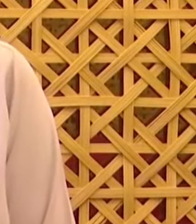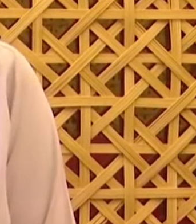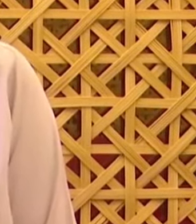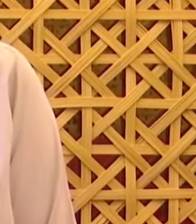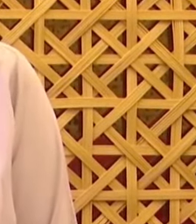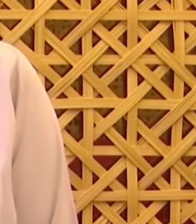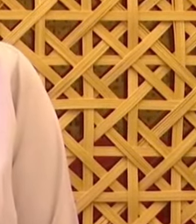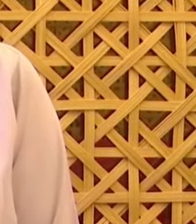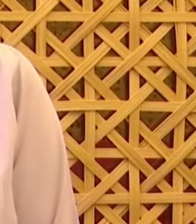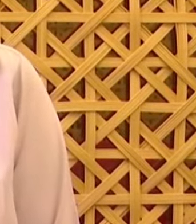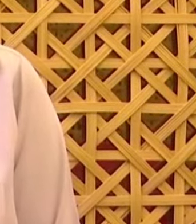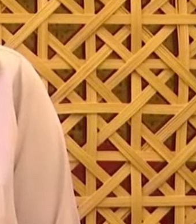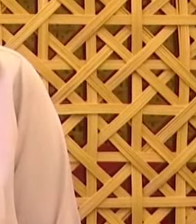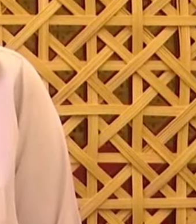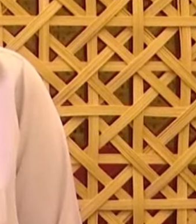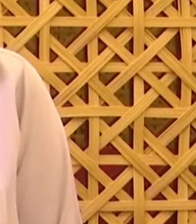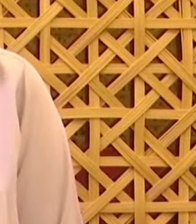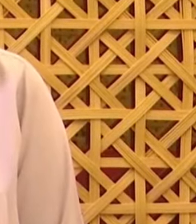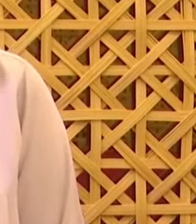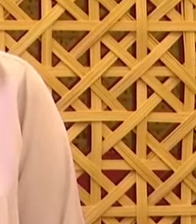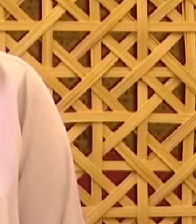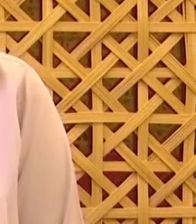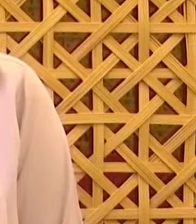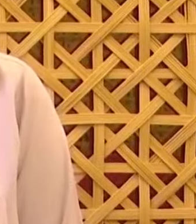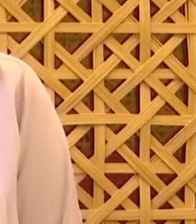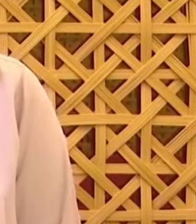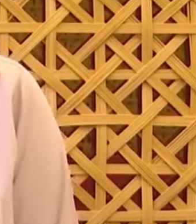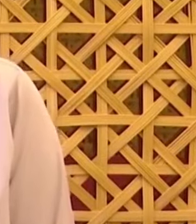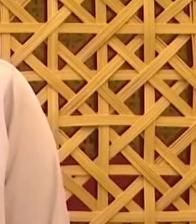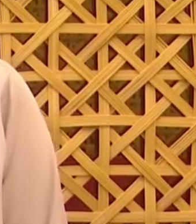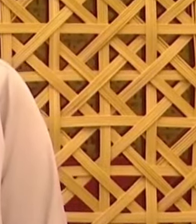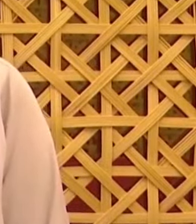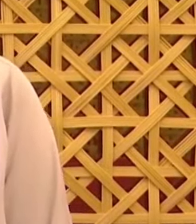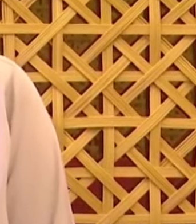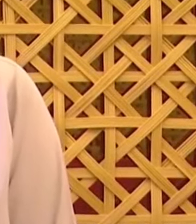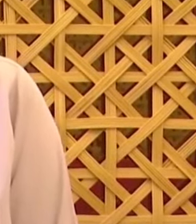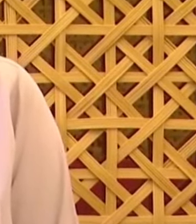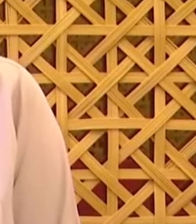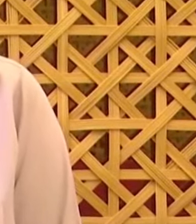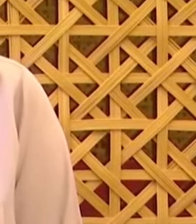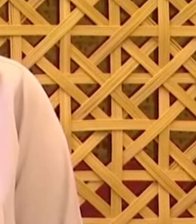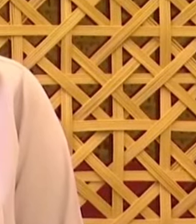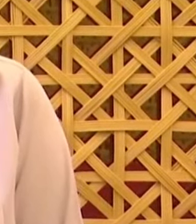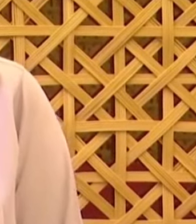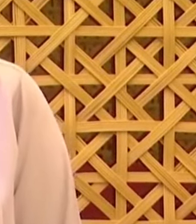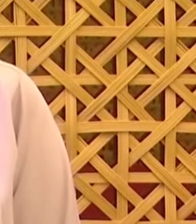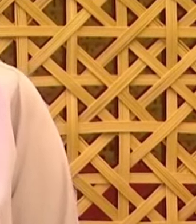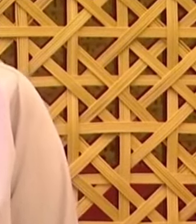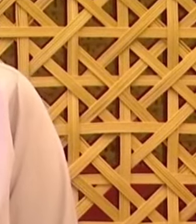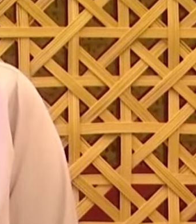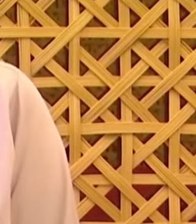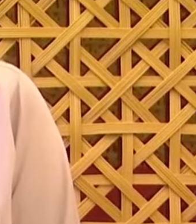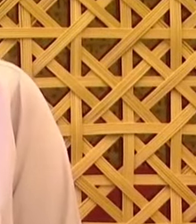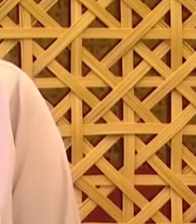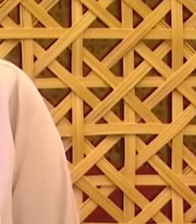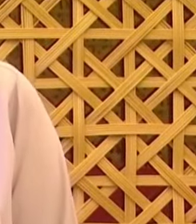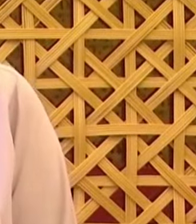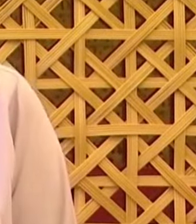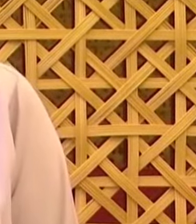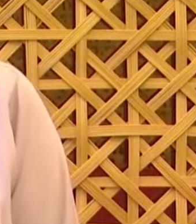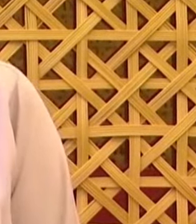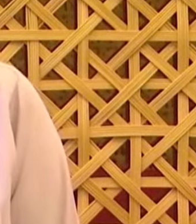tanda kesyukuran setelah sebulan berbujahadah menahan diri dari lapar dan dahaga serta godaan hawa